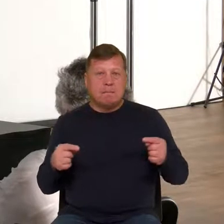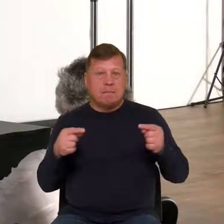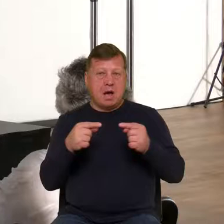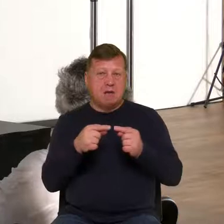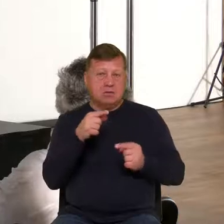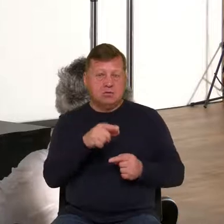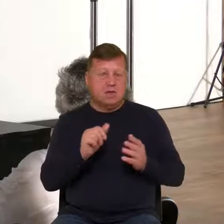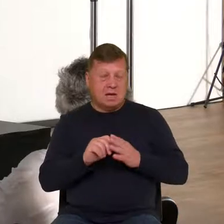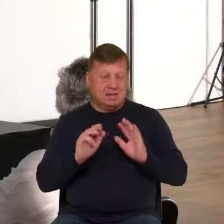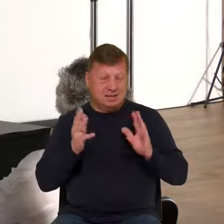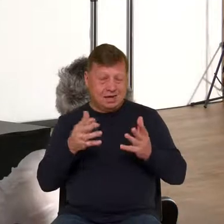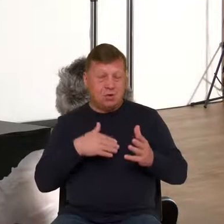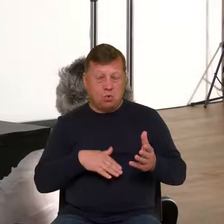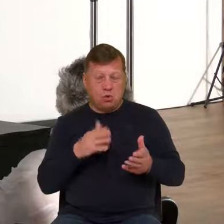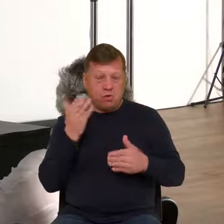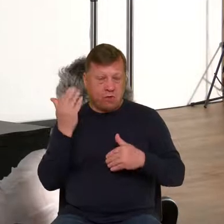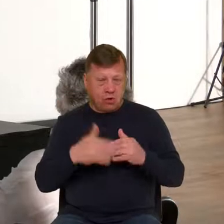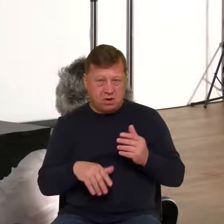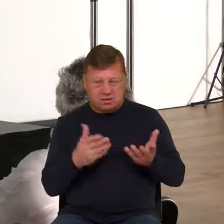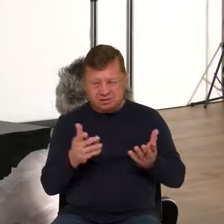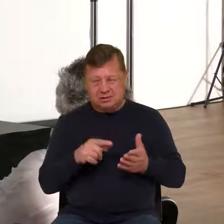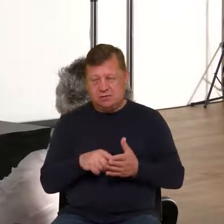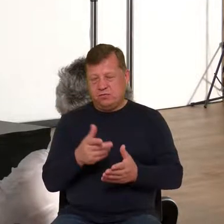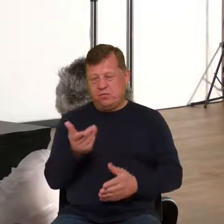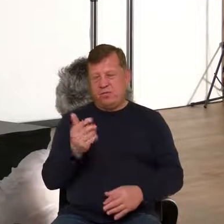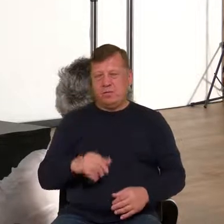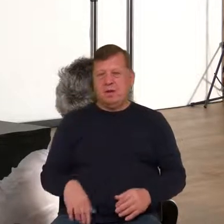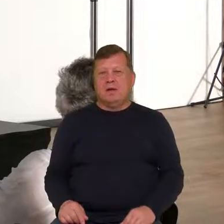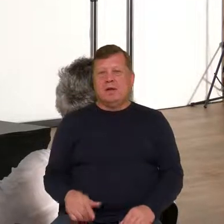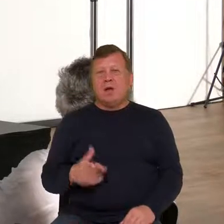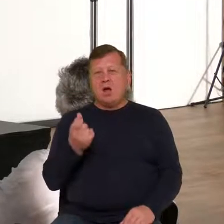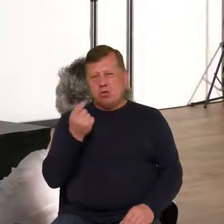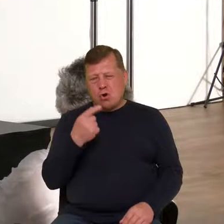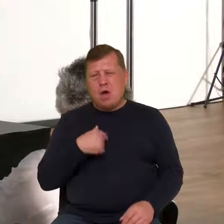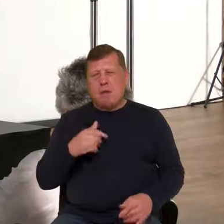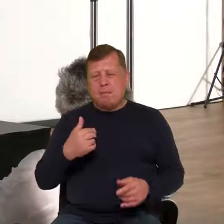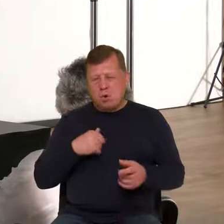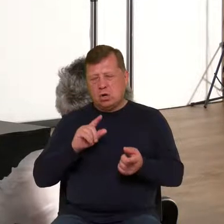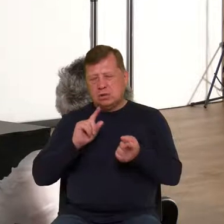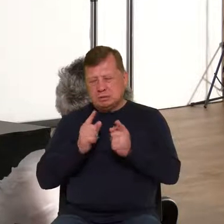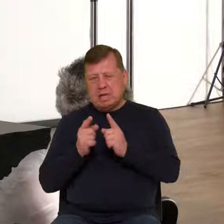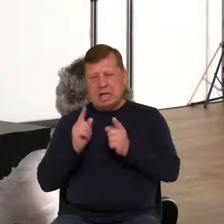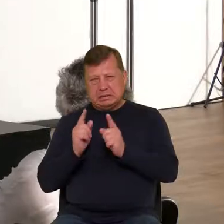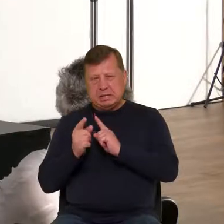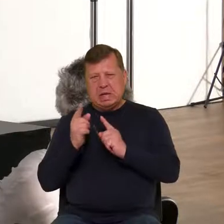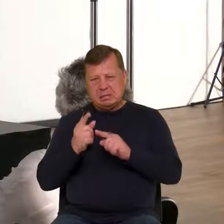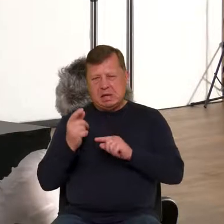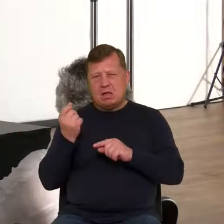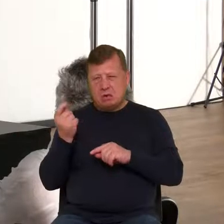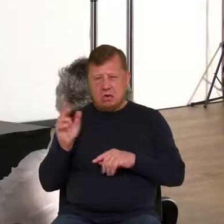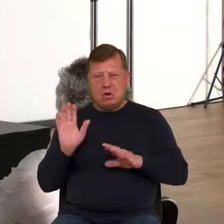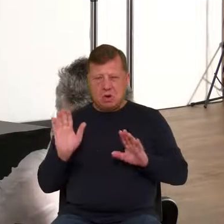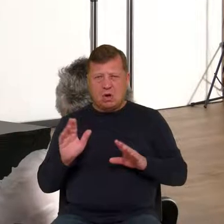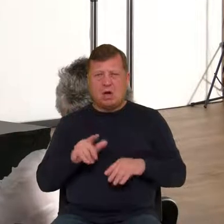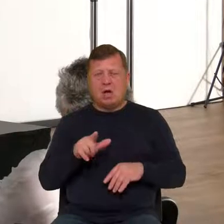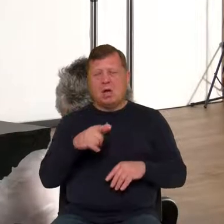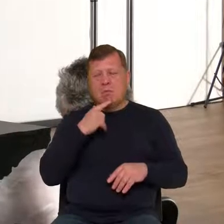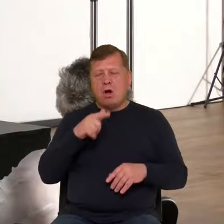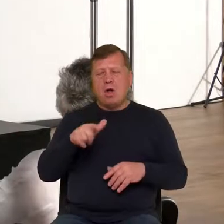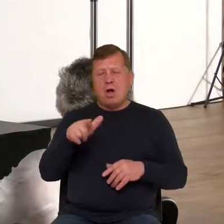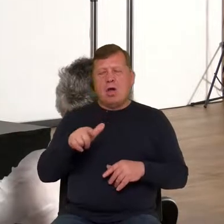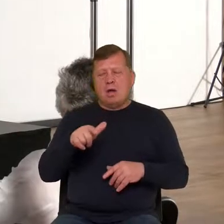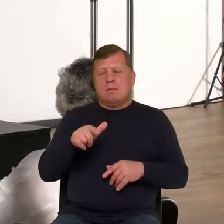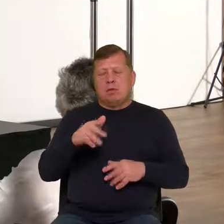strajku głodowym. Tak więc niektóre elementy zmieniałem, kształtowałem je nieco. Natomiast jest to książka nieco hybrydowa,